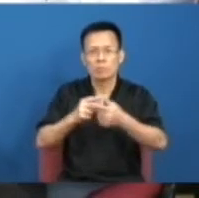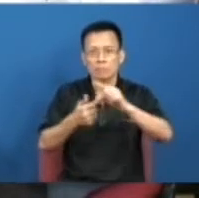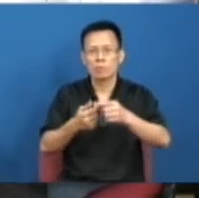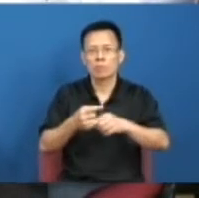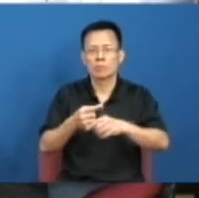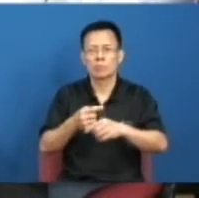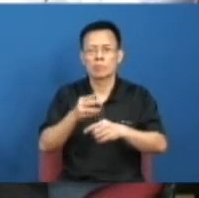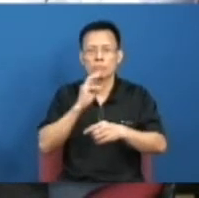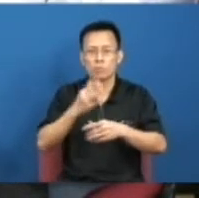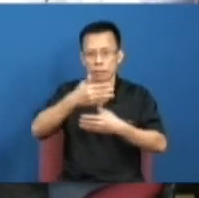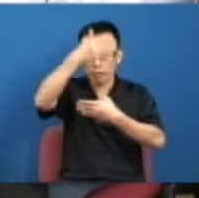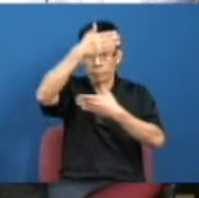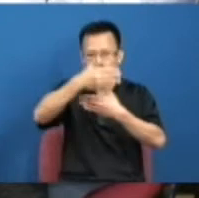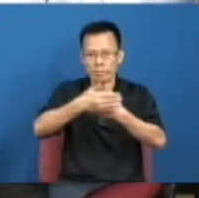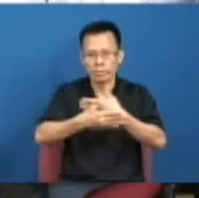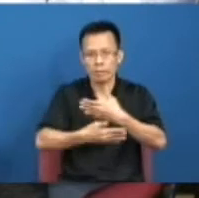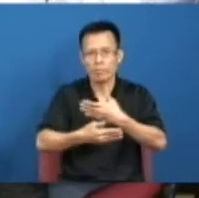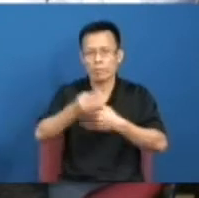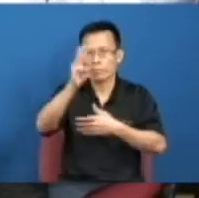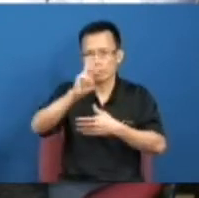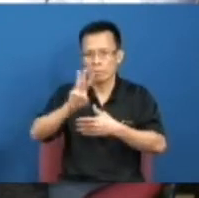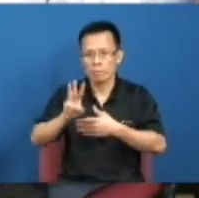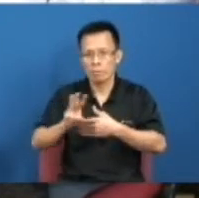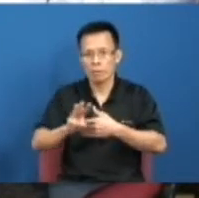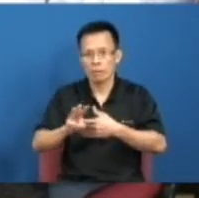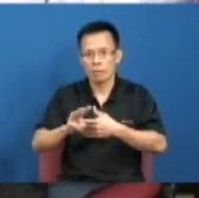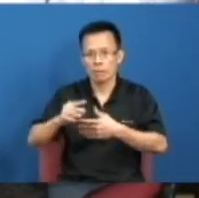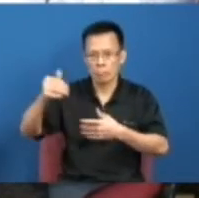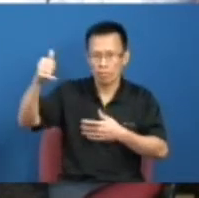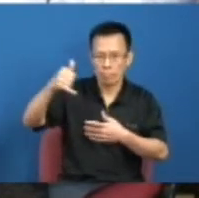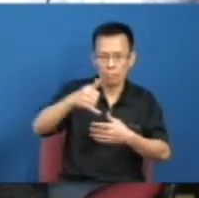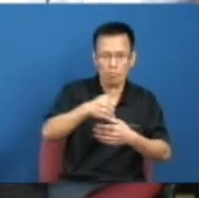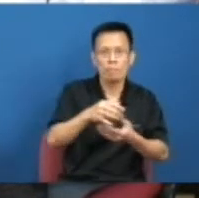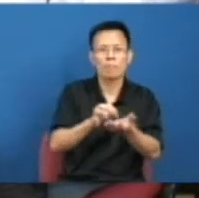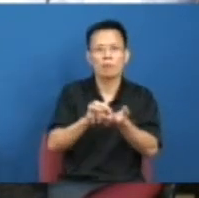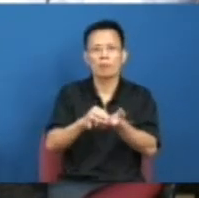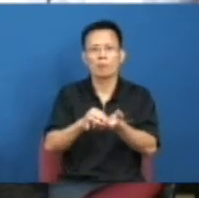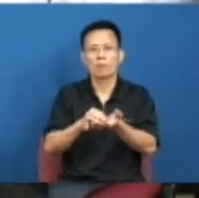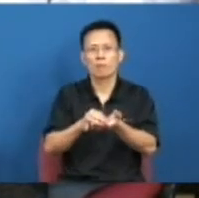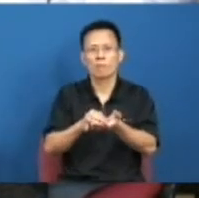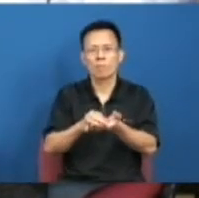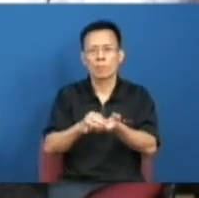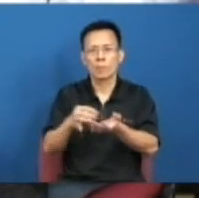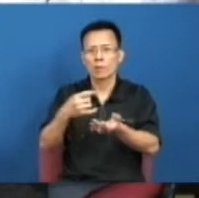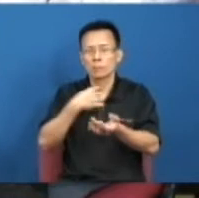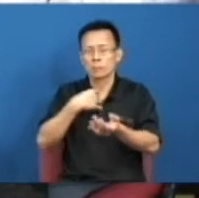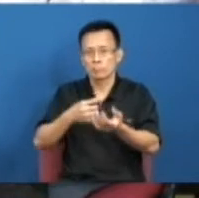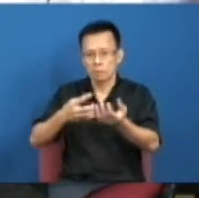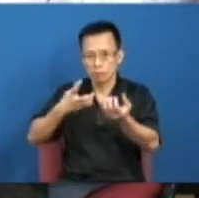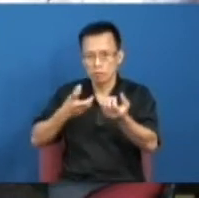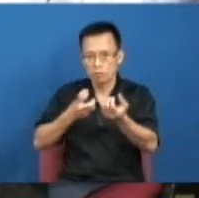當喺面喺水嘅來源個位置做唔到防水，先用打針嘅方法嘅。 嗯， 即係